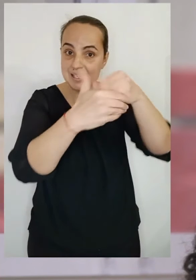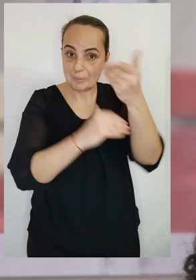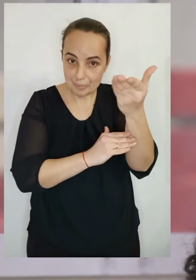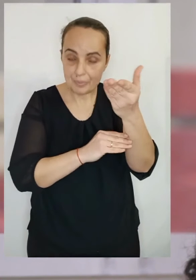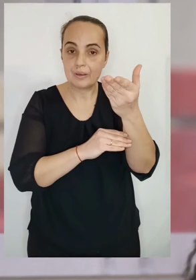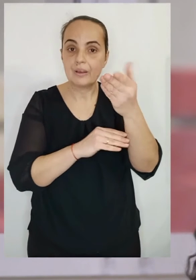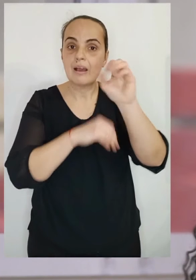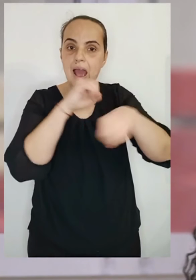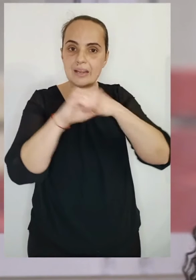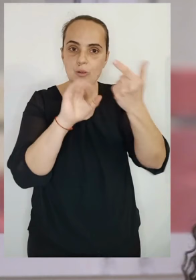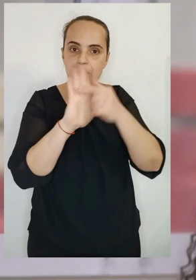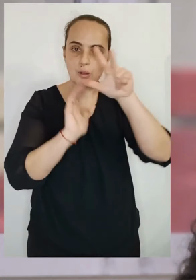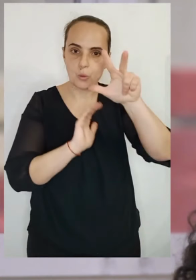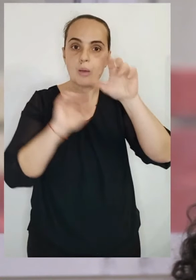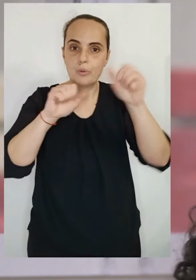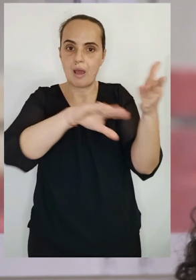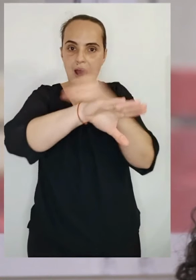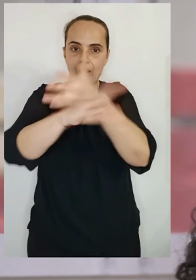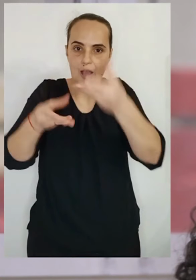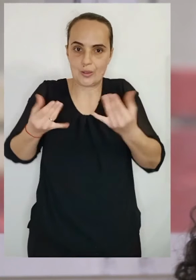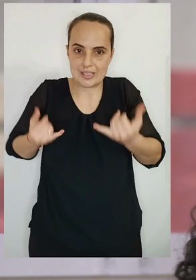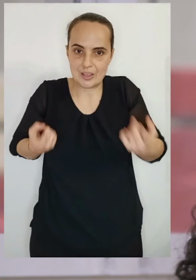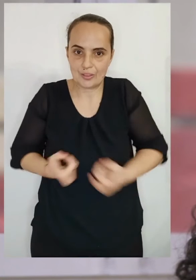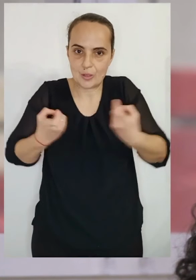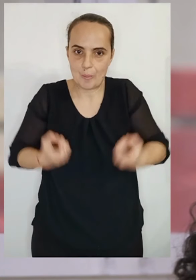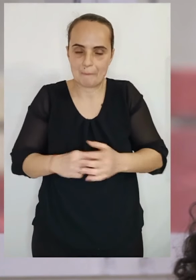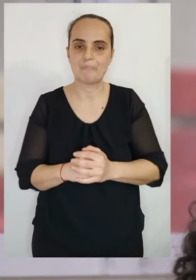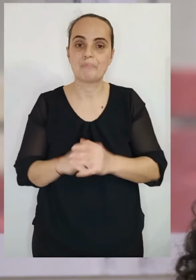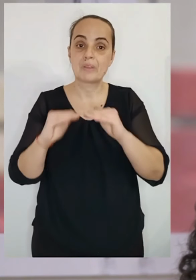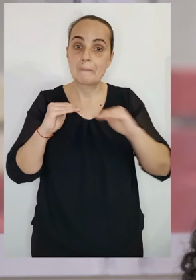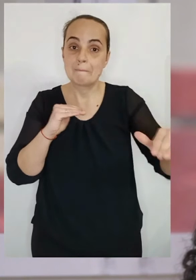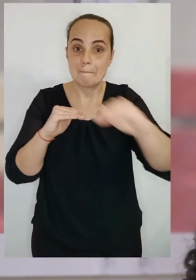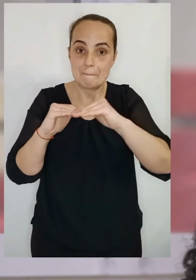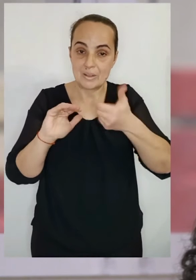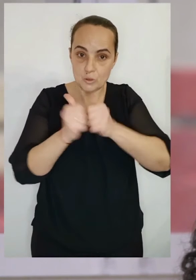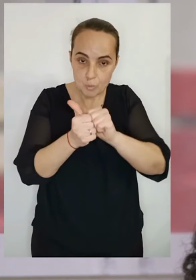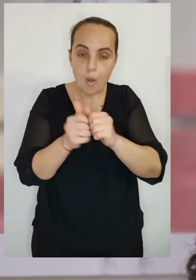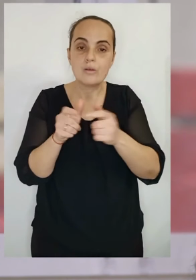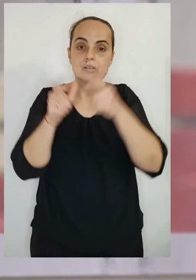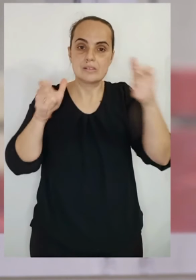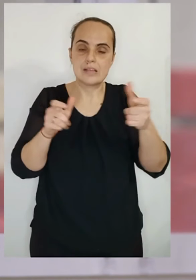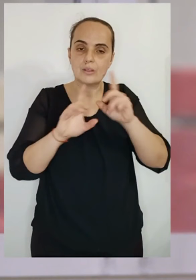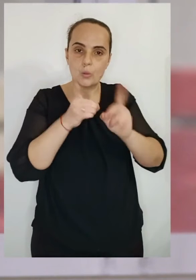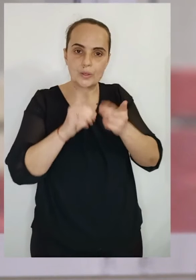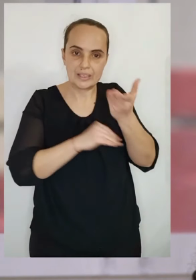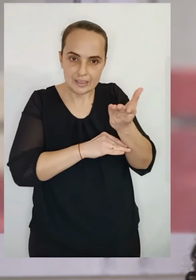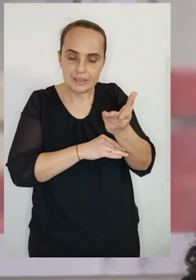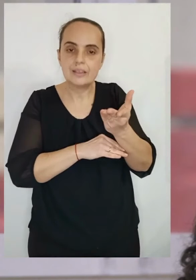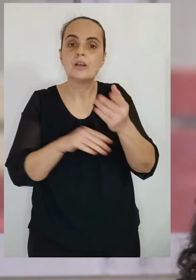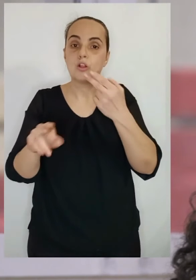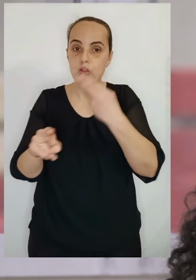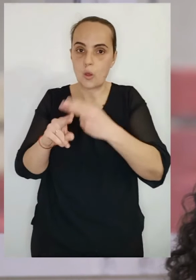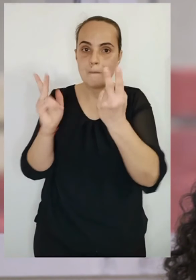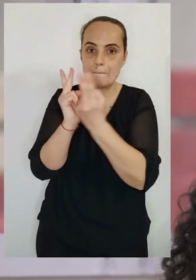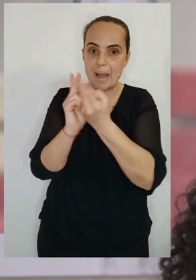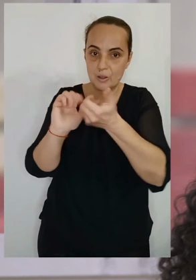Monde en 2023. Et donc là, l'idée, à côté de la plaine des sports et à côté du stade nautique, on a aussi notre, ce qu'on appelle le parc